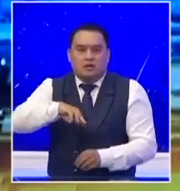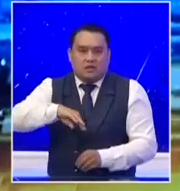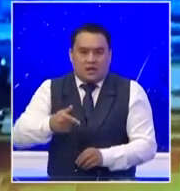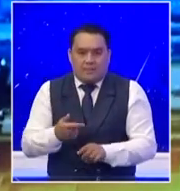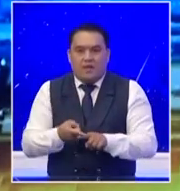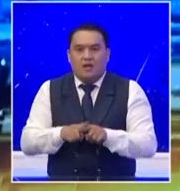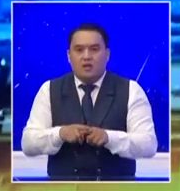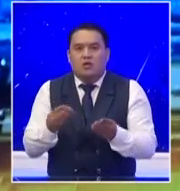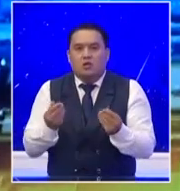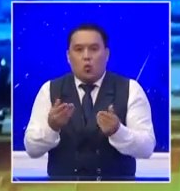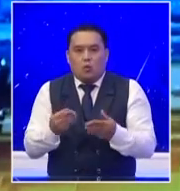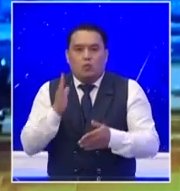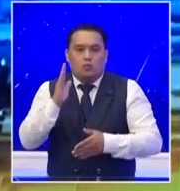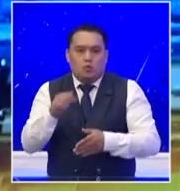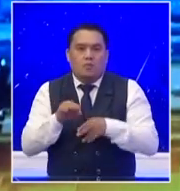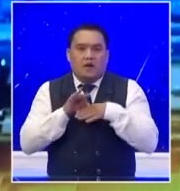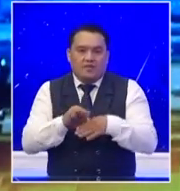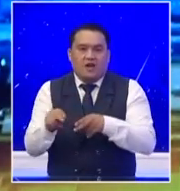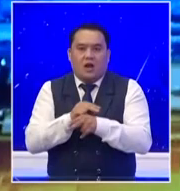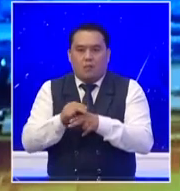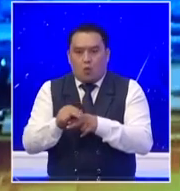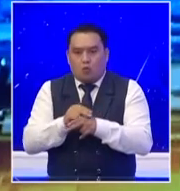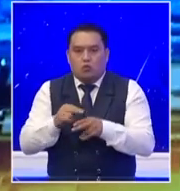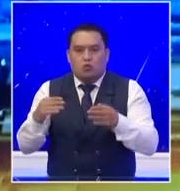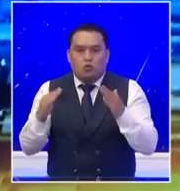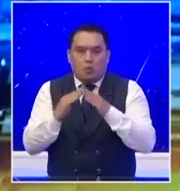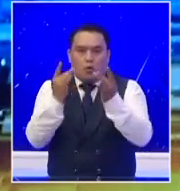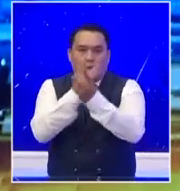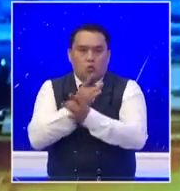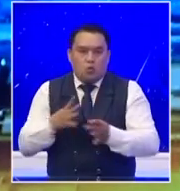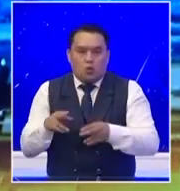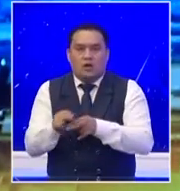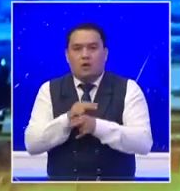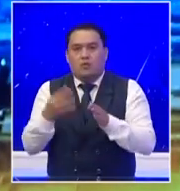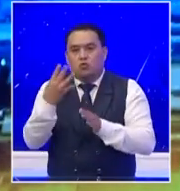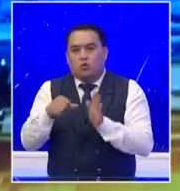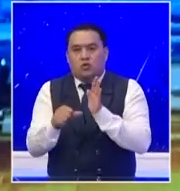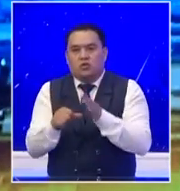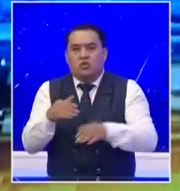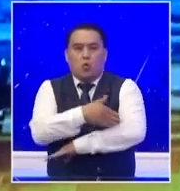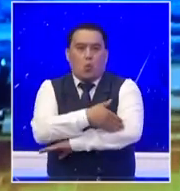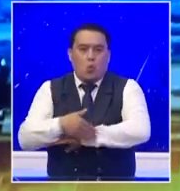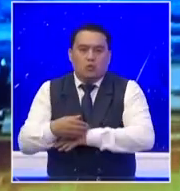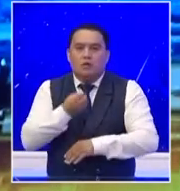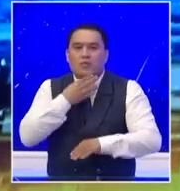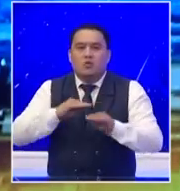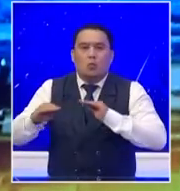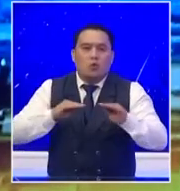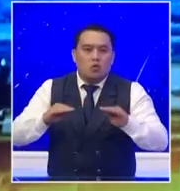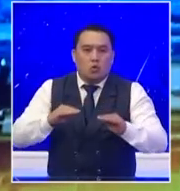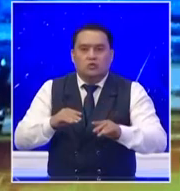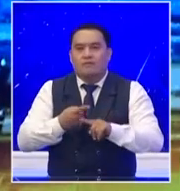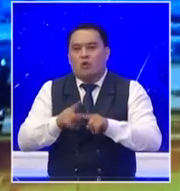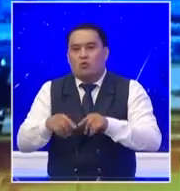тенге. На эти средства будет проведен капитальный ремонт Дома культуры, реконструкция на 46 улицах, благоустройство населенных